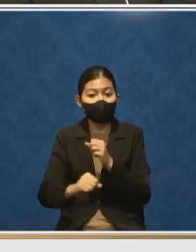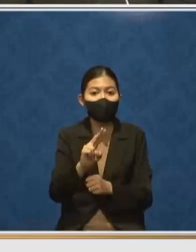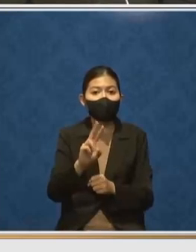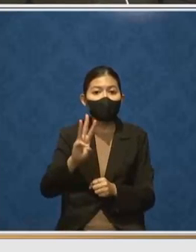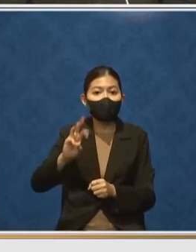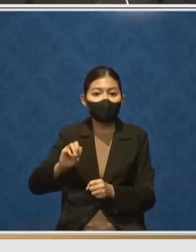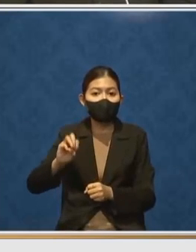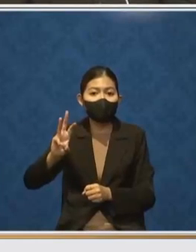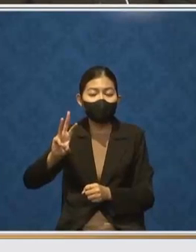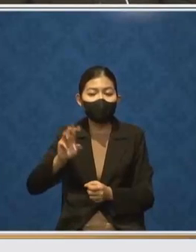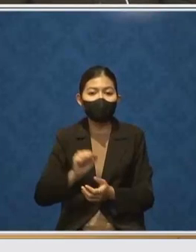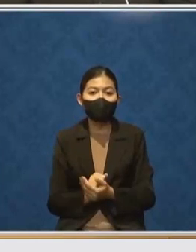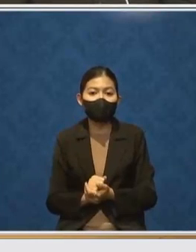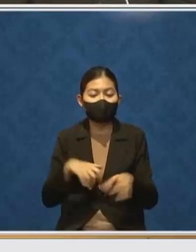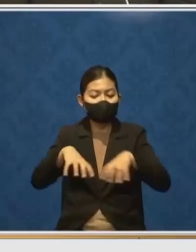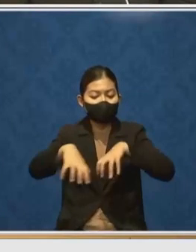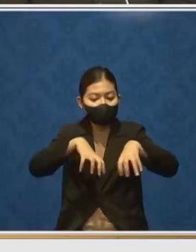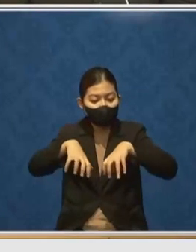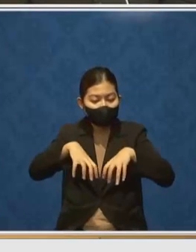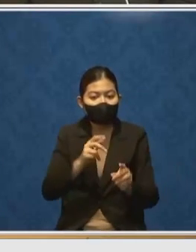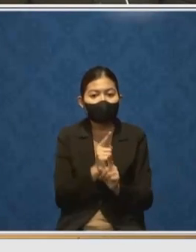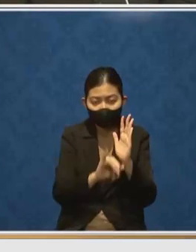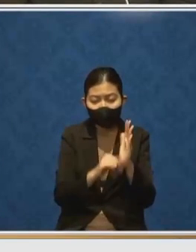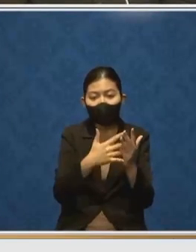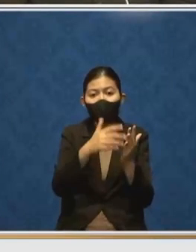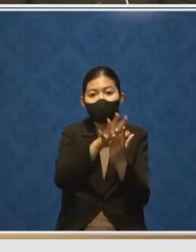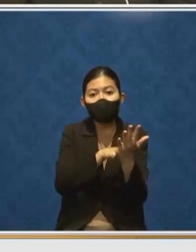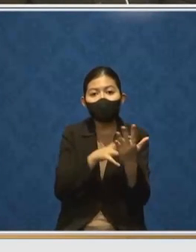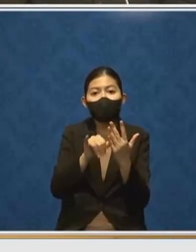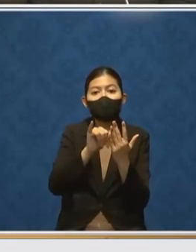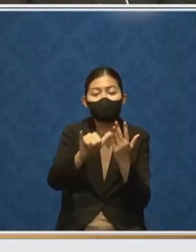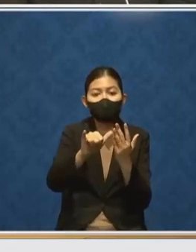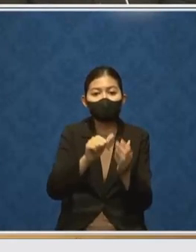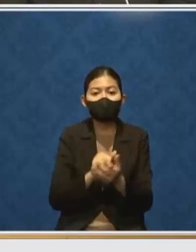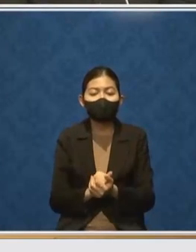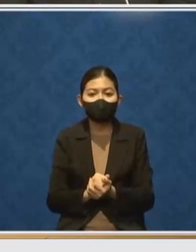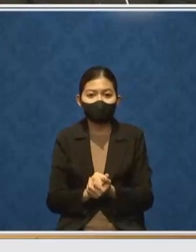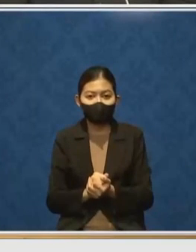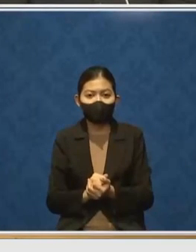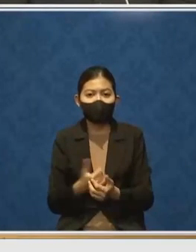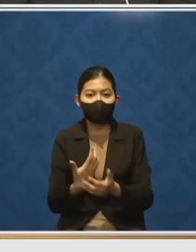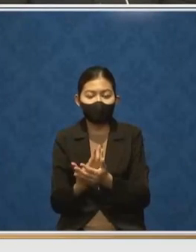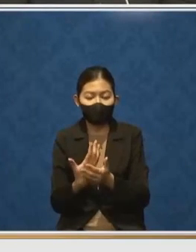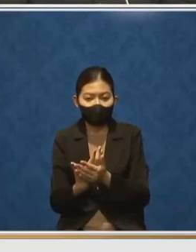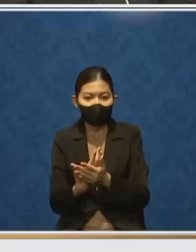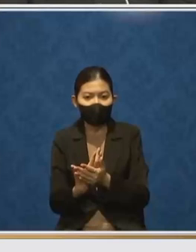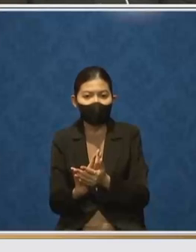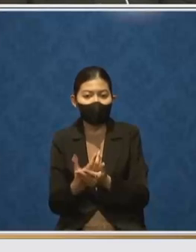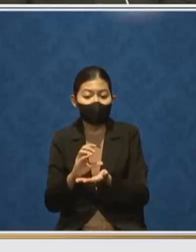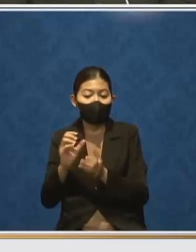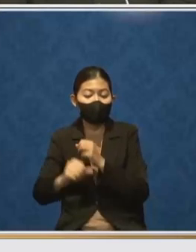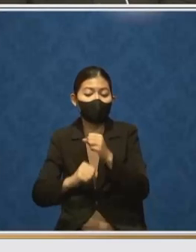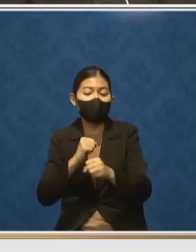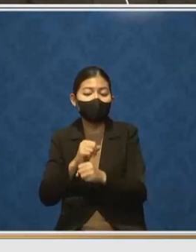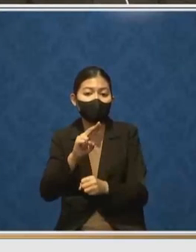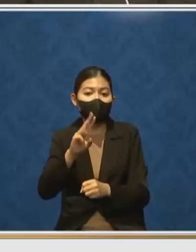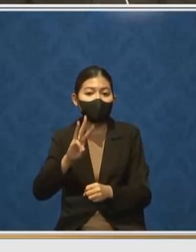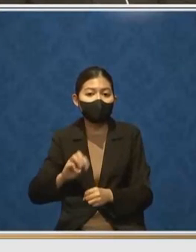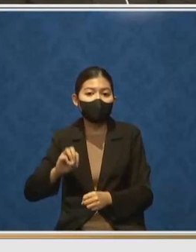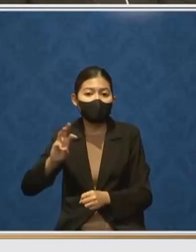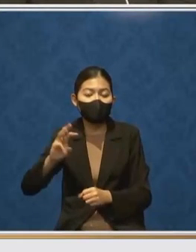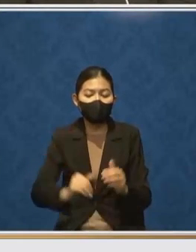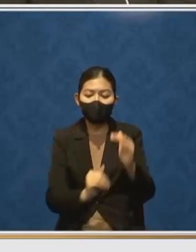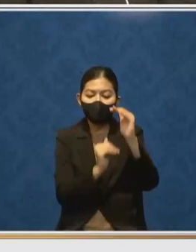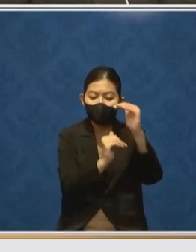2566จำแนกตามยุทธศาสตร์การจัดสรรงบประมาณยุทธศาสตร์การจัดสรรงบประมาณรายจ่ายประจำปีงบประมาณ2566ได้กำหนดไว้จำ